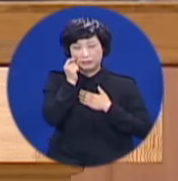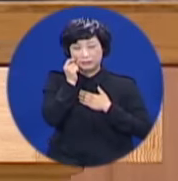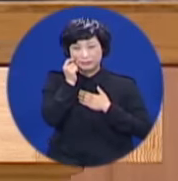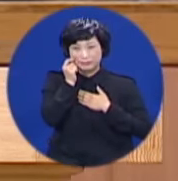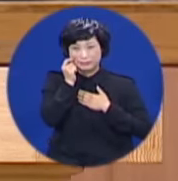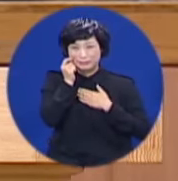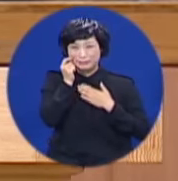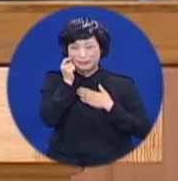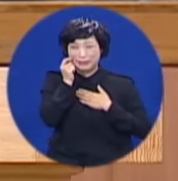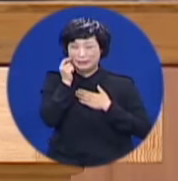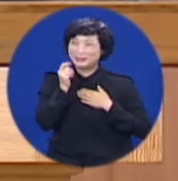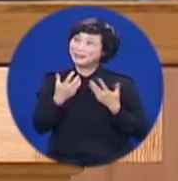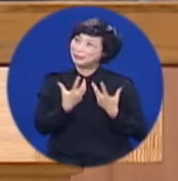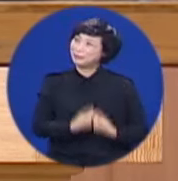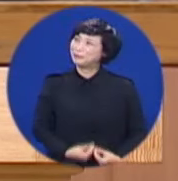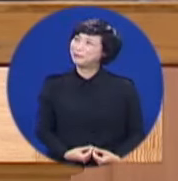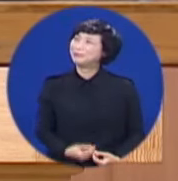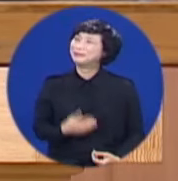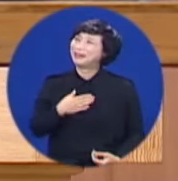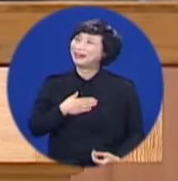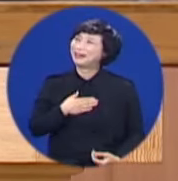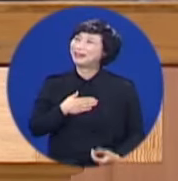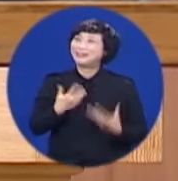내 재산이